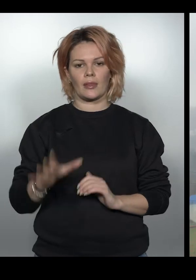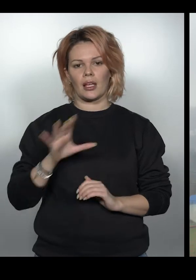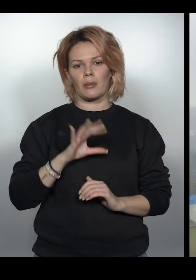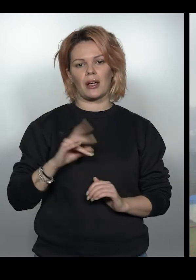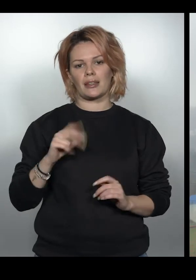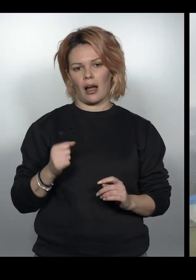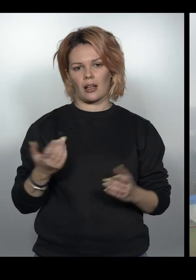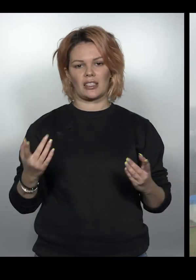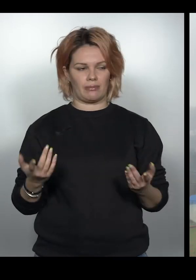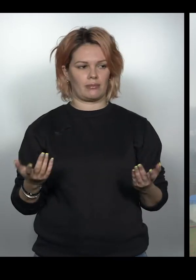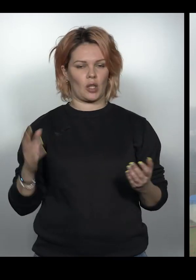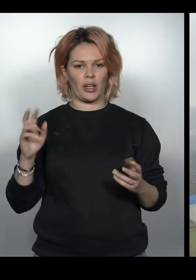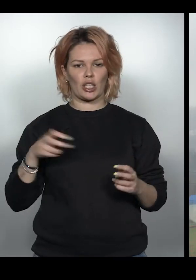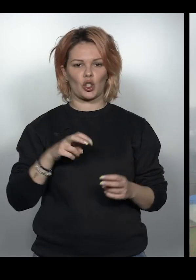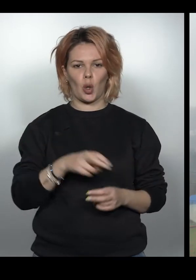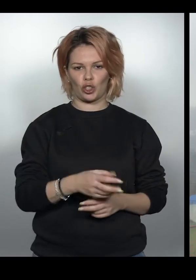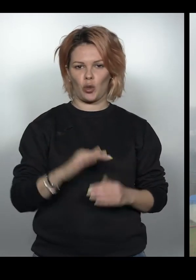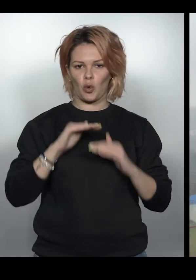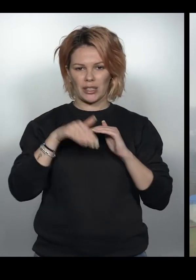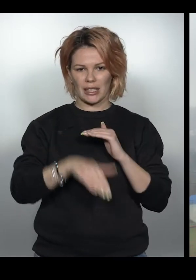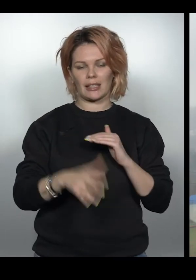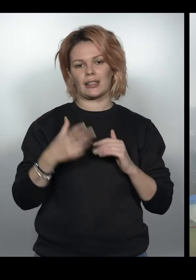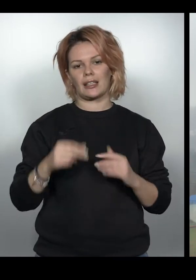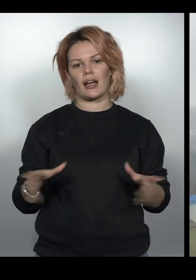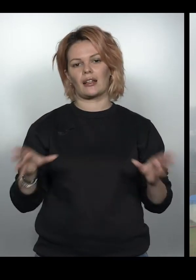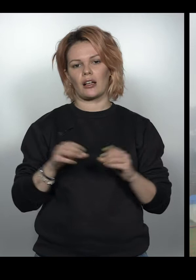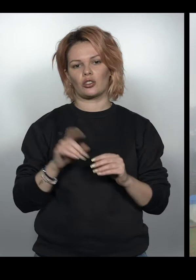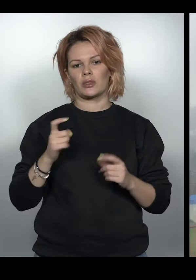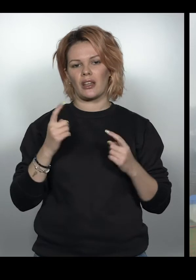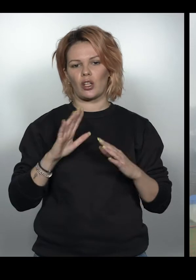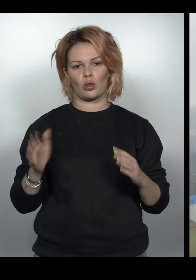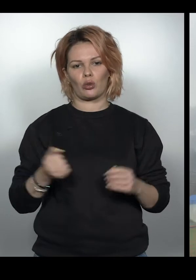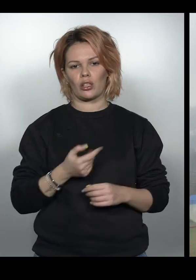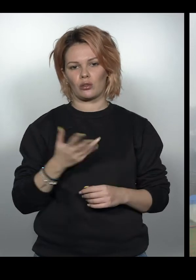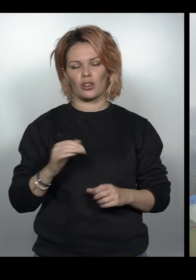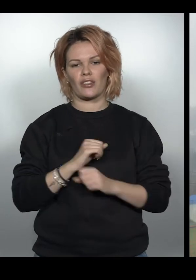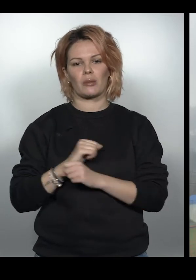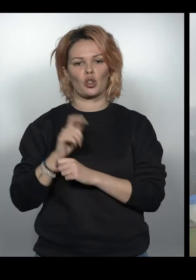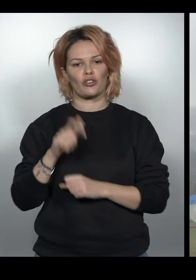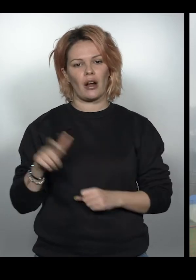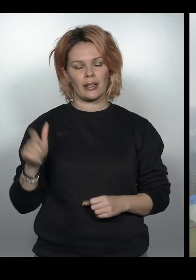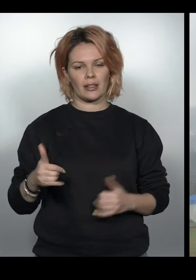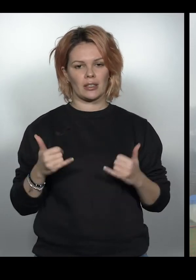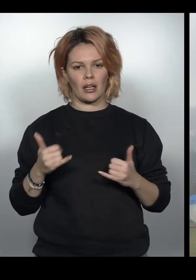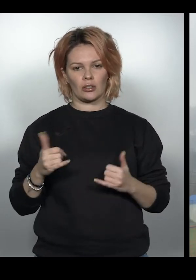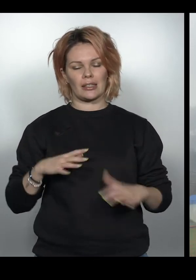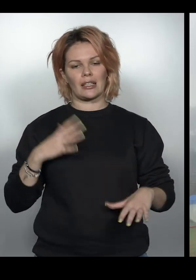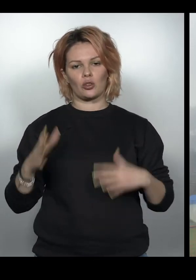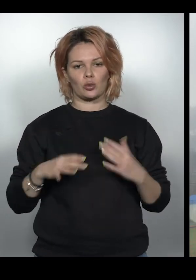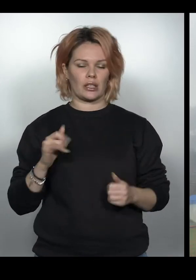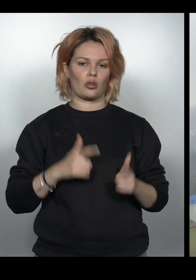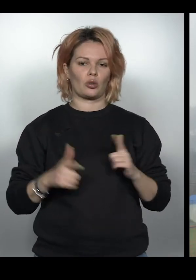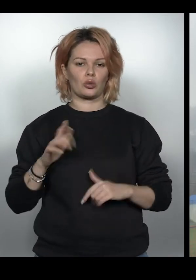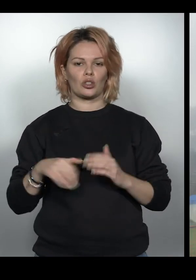Ми на звичайнісінькому гірськолижному схилі, де разом з невеликою кількістю відпочивальників зараз тренуються